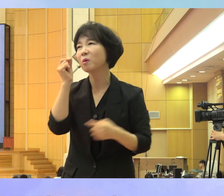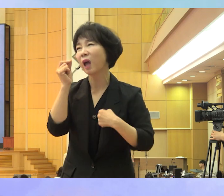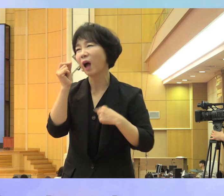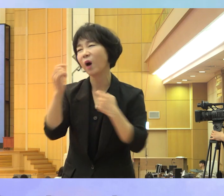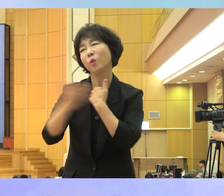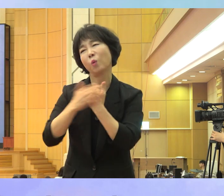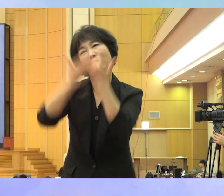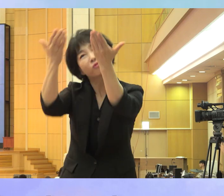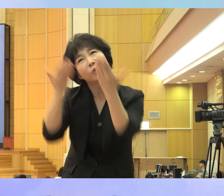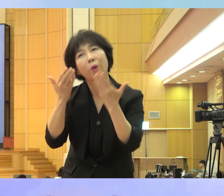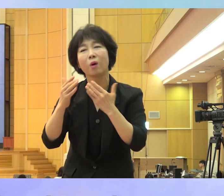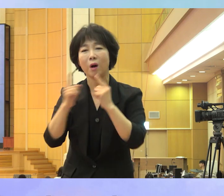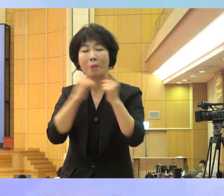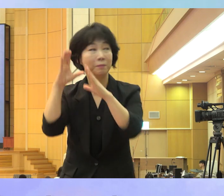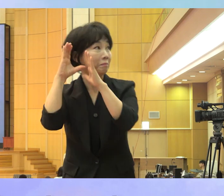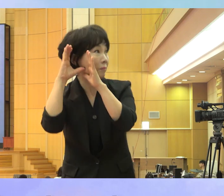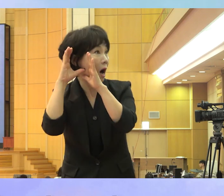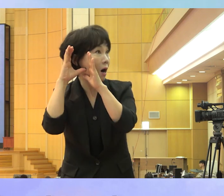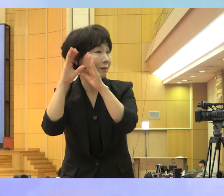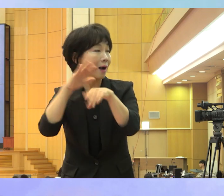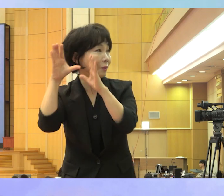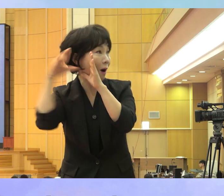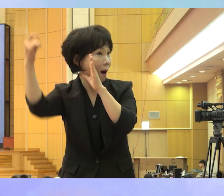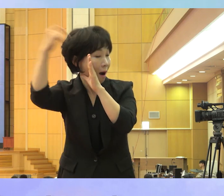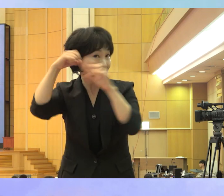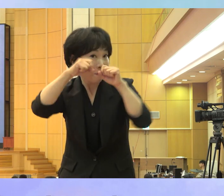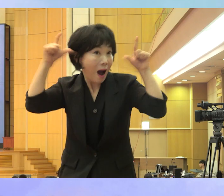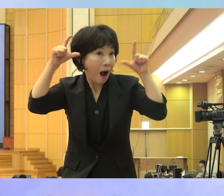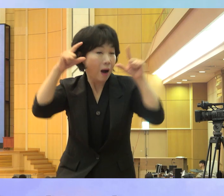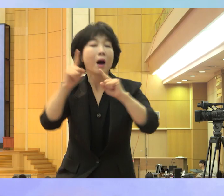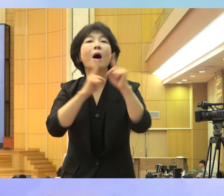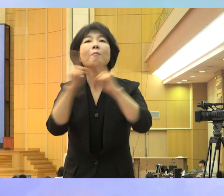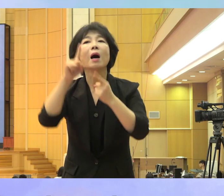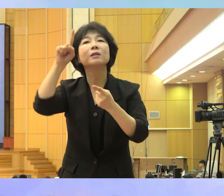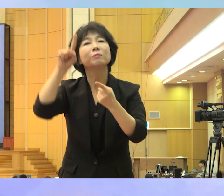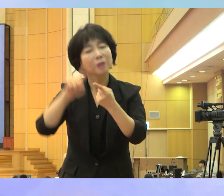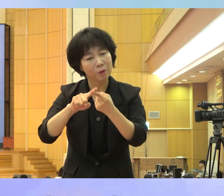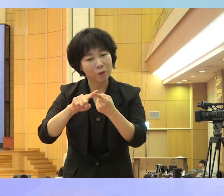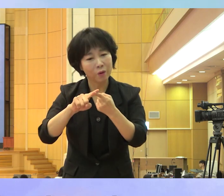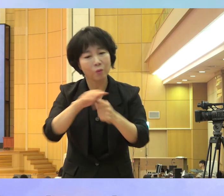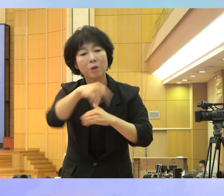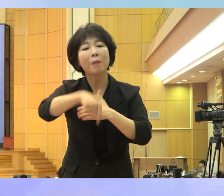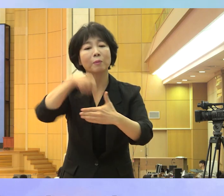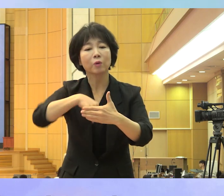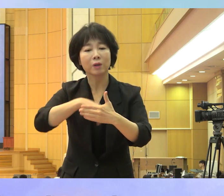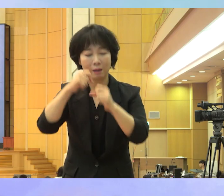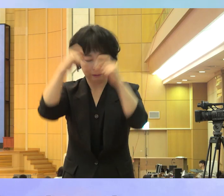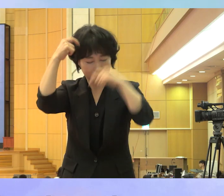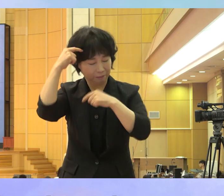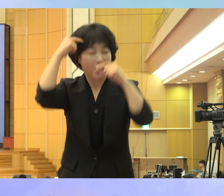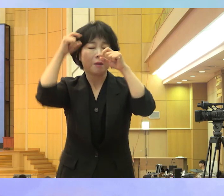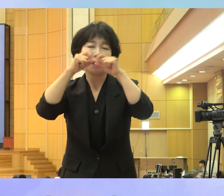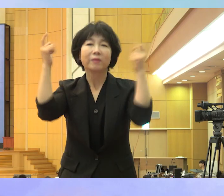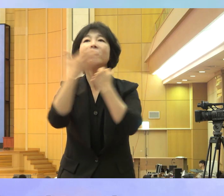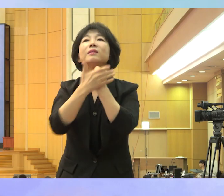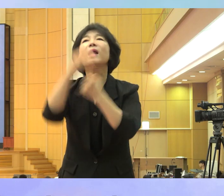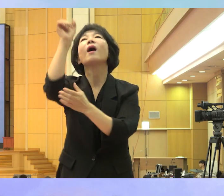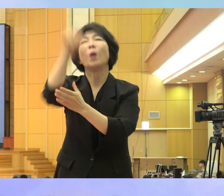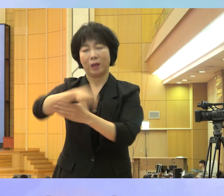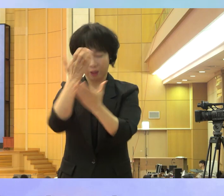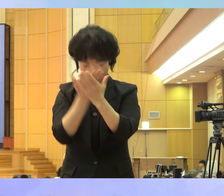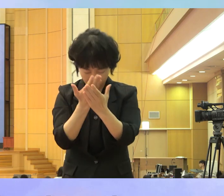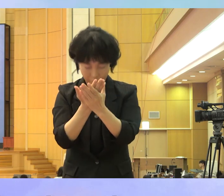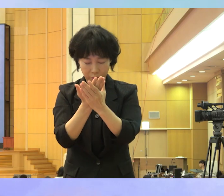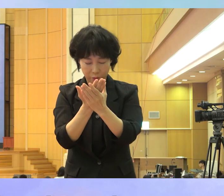도와주시옵소서. 말씀을 들을 때 들려지게 하시고 그 말씀이 우리의 마음에 깨달아지는 은혜가 있게 하여